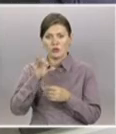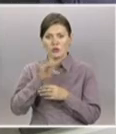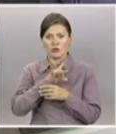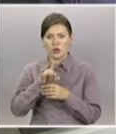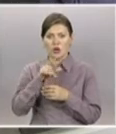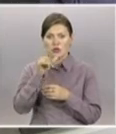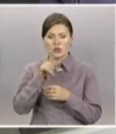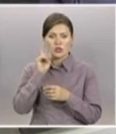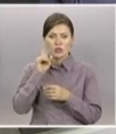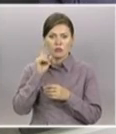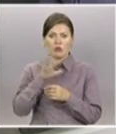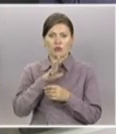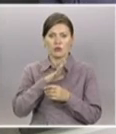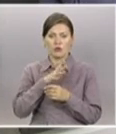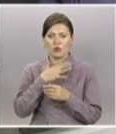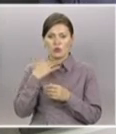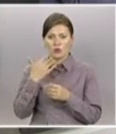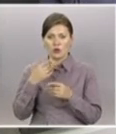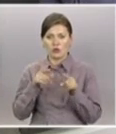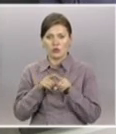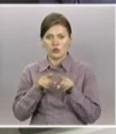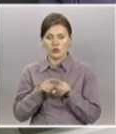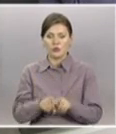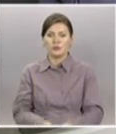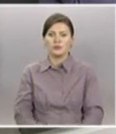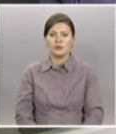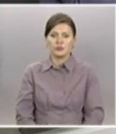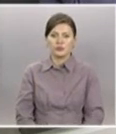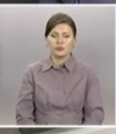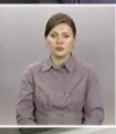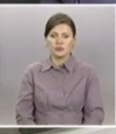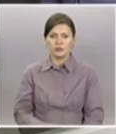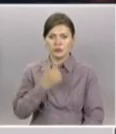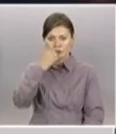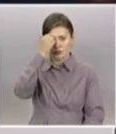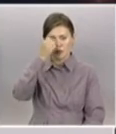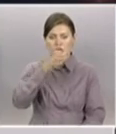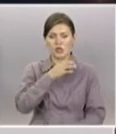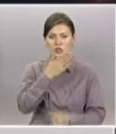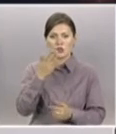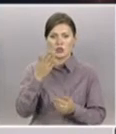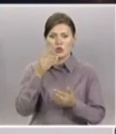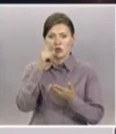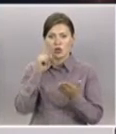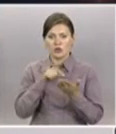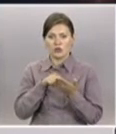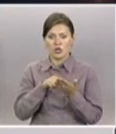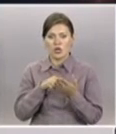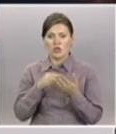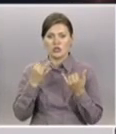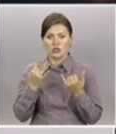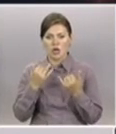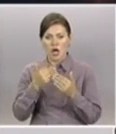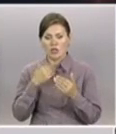сауаты жоқ жастар болсын, көп қой. Аға, рахмет сұрағыңызға. Және осы